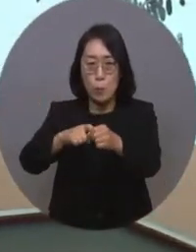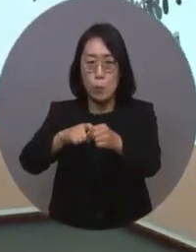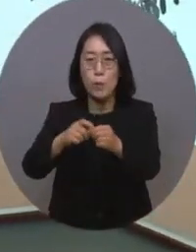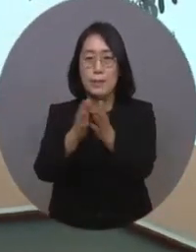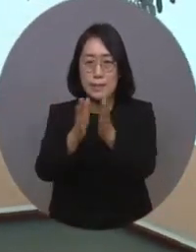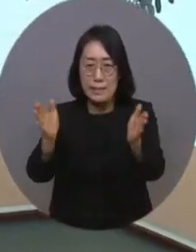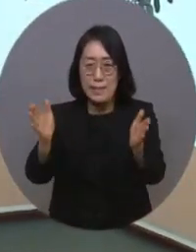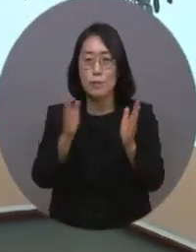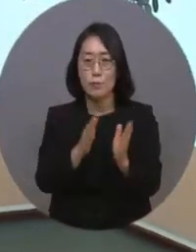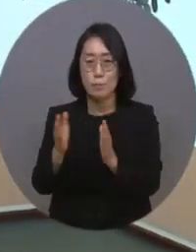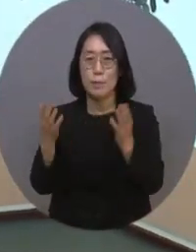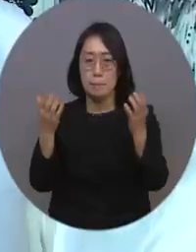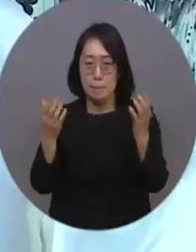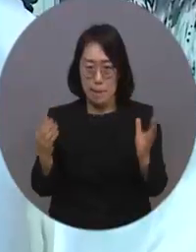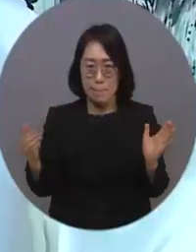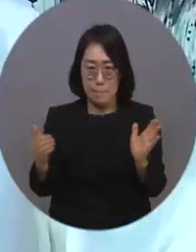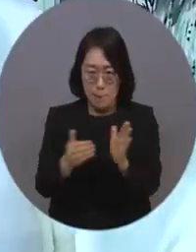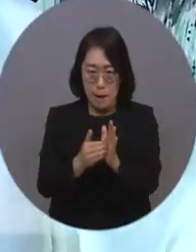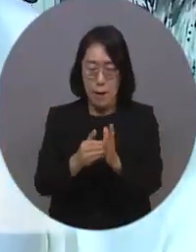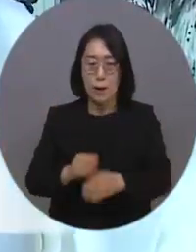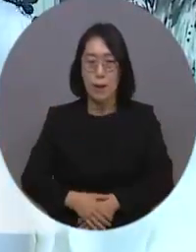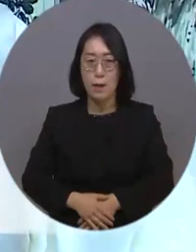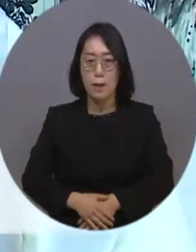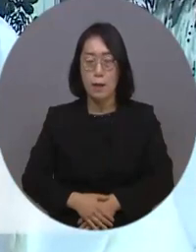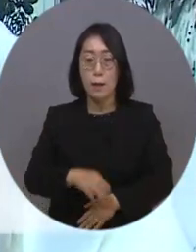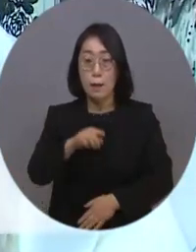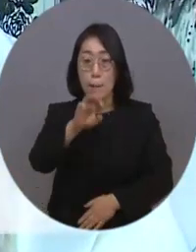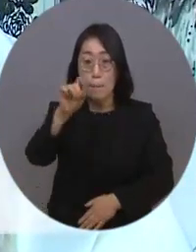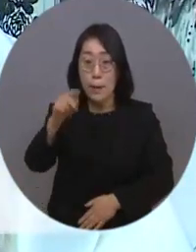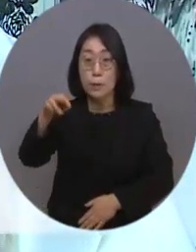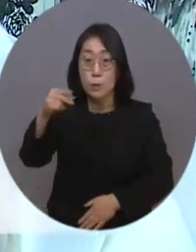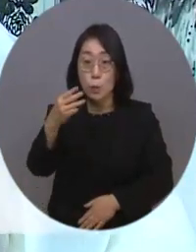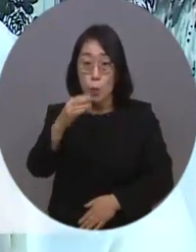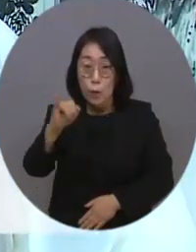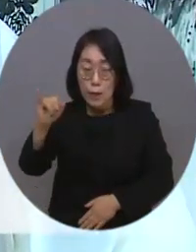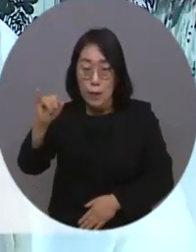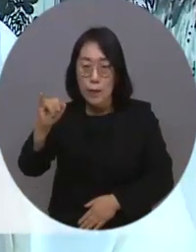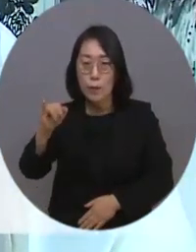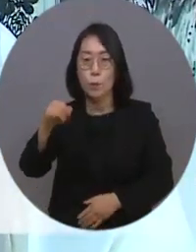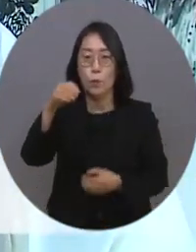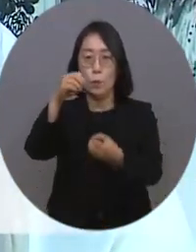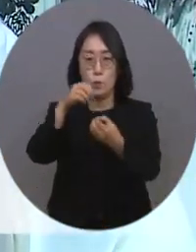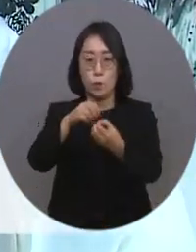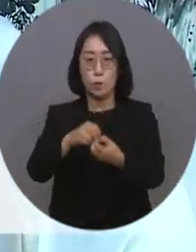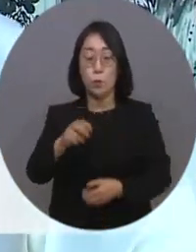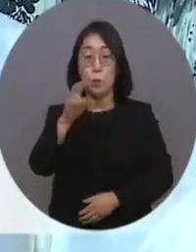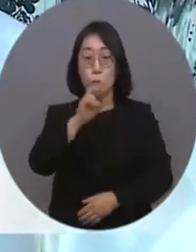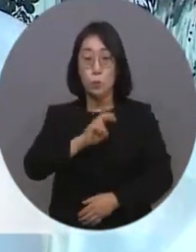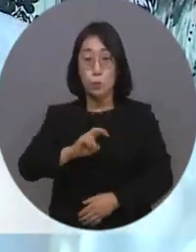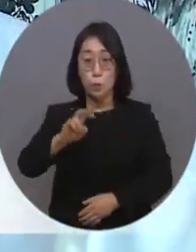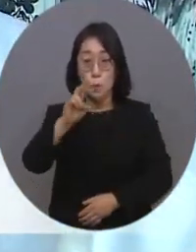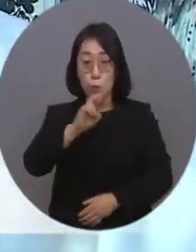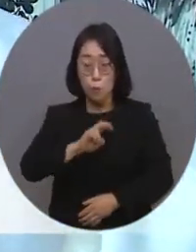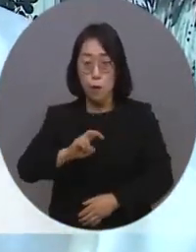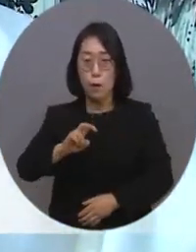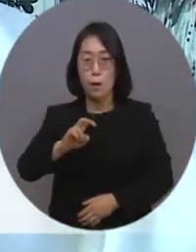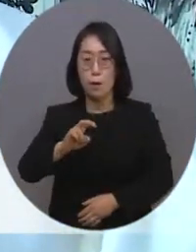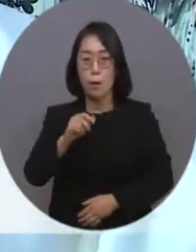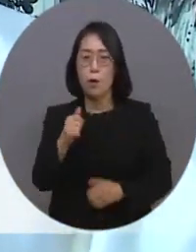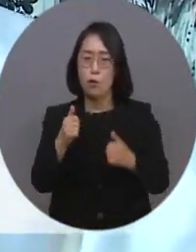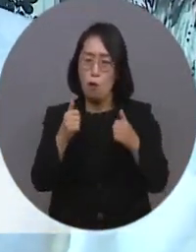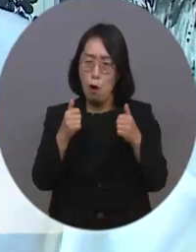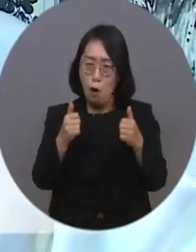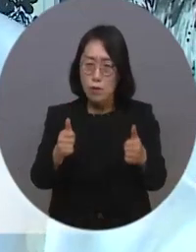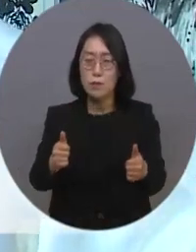준비를 마쳤습니다. 이렇게 판소리를 판소리와 민요를 아리랑을